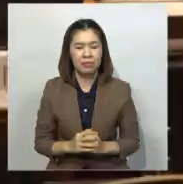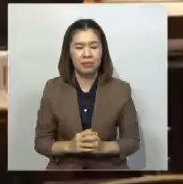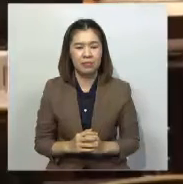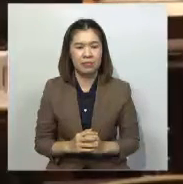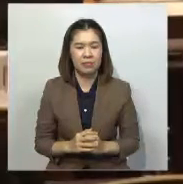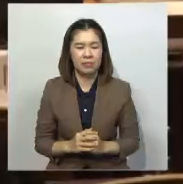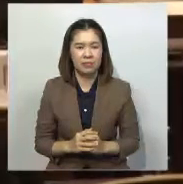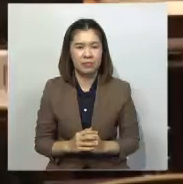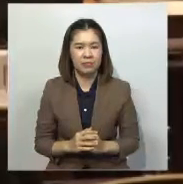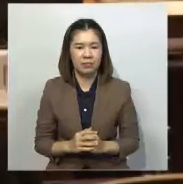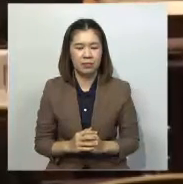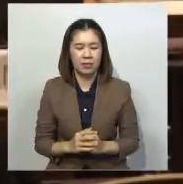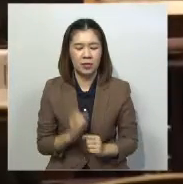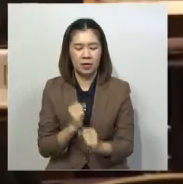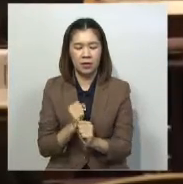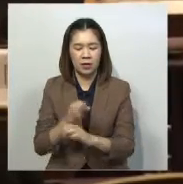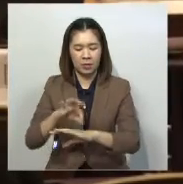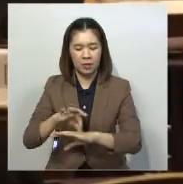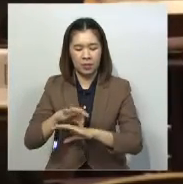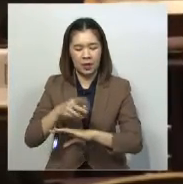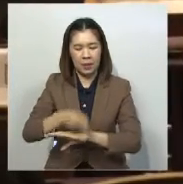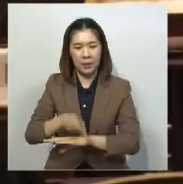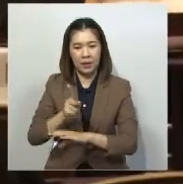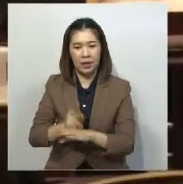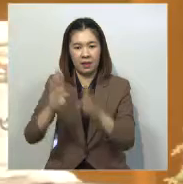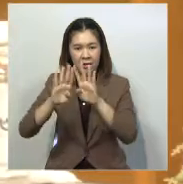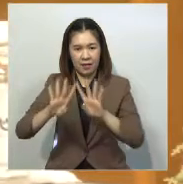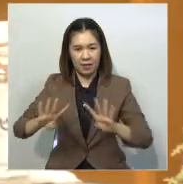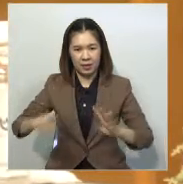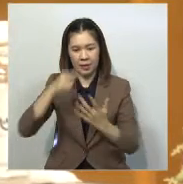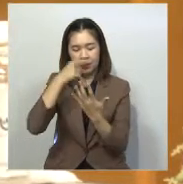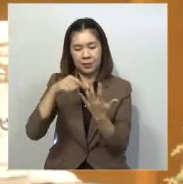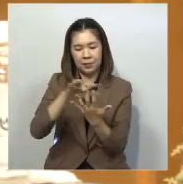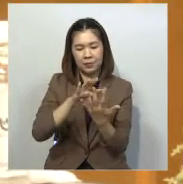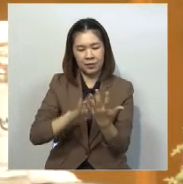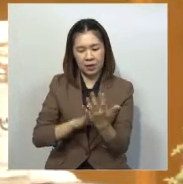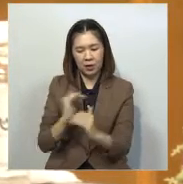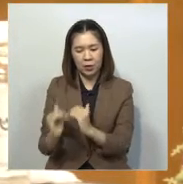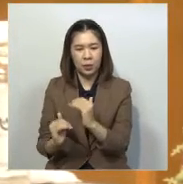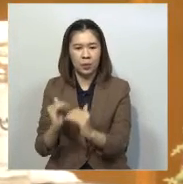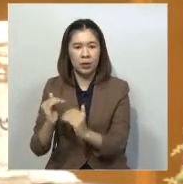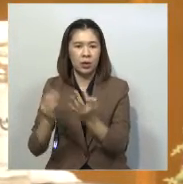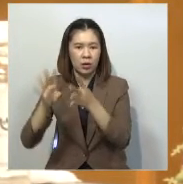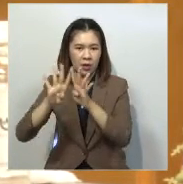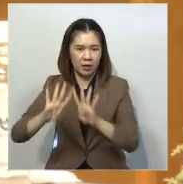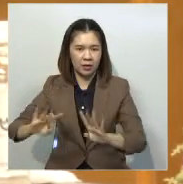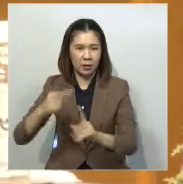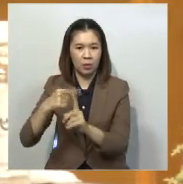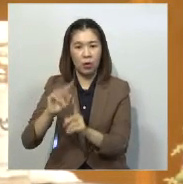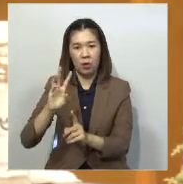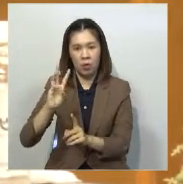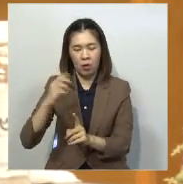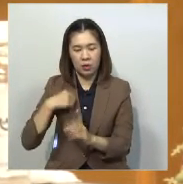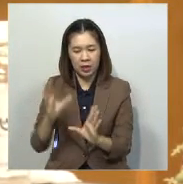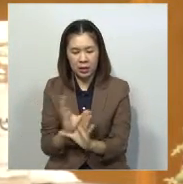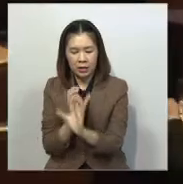นอกจากนี้นะคะในการดำรงตำแหน่งประธานอาเซียนไทยก็จะเร่งผลักดันความตกลงเขตการค้าเสรีอาเซียนบวก6ให้ได้